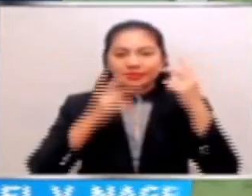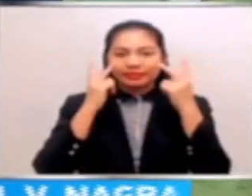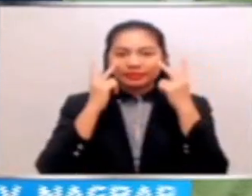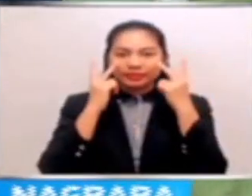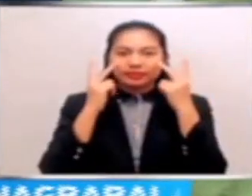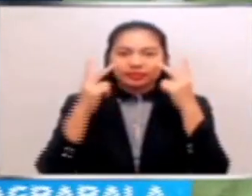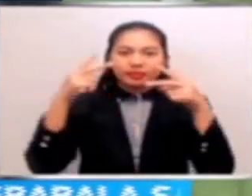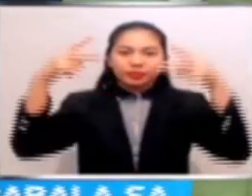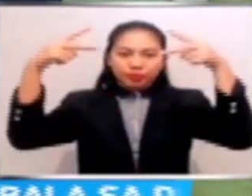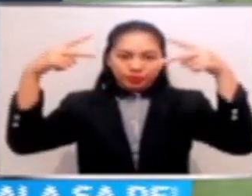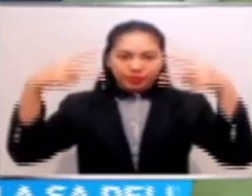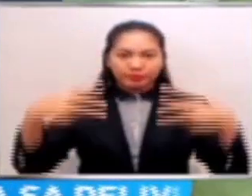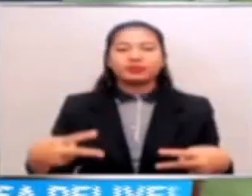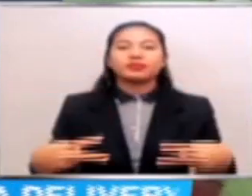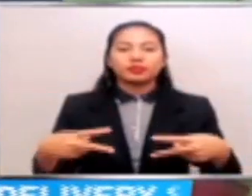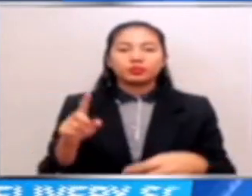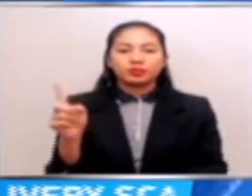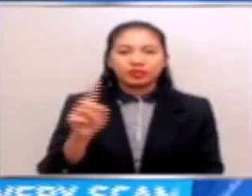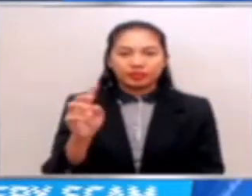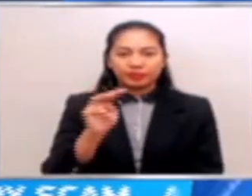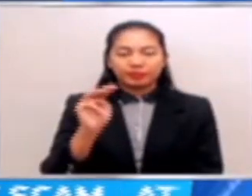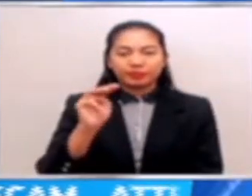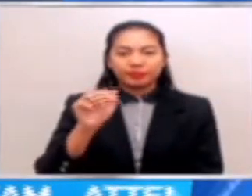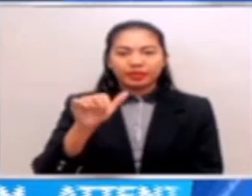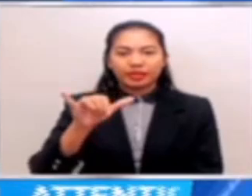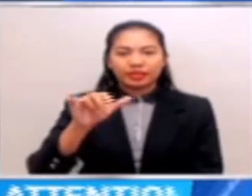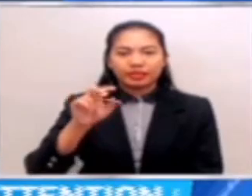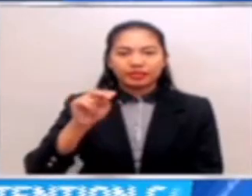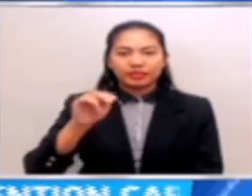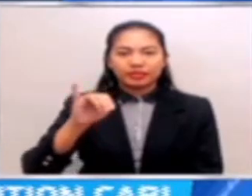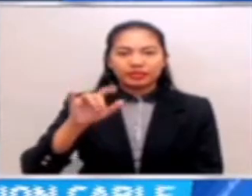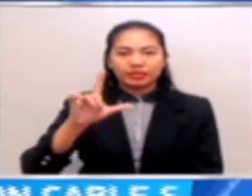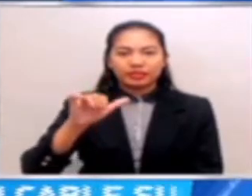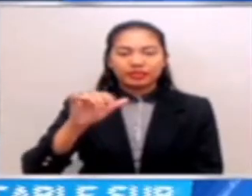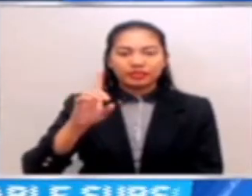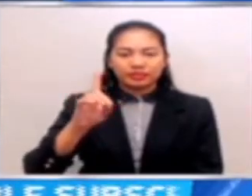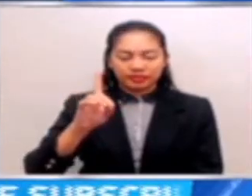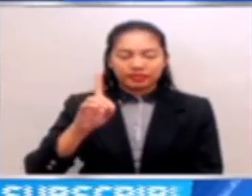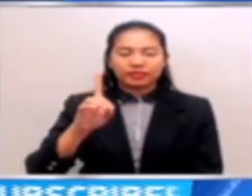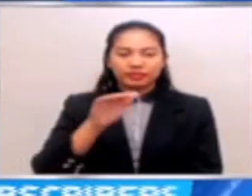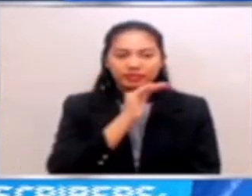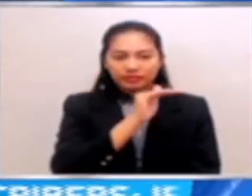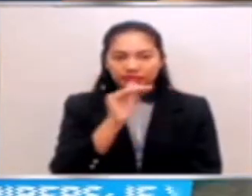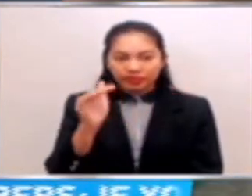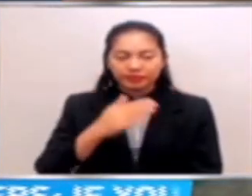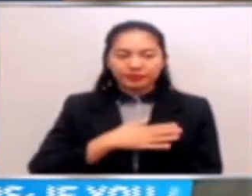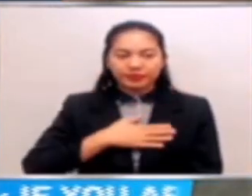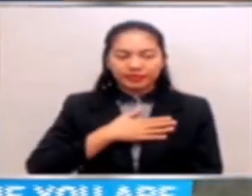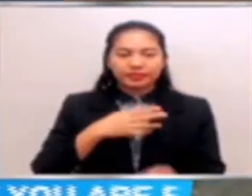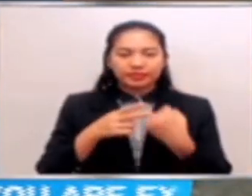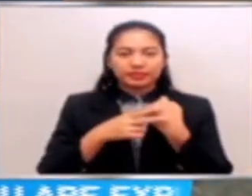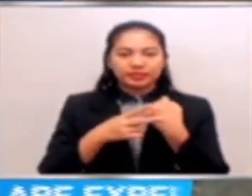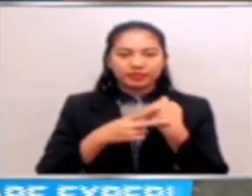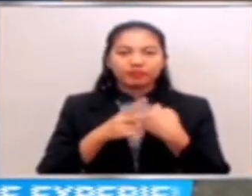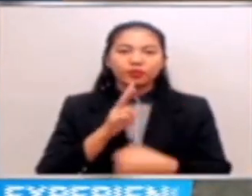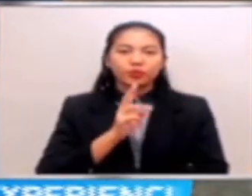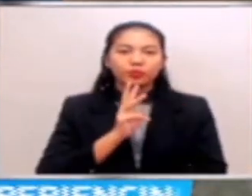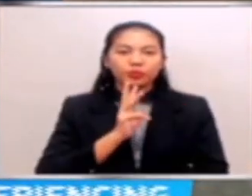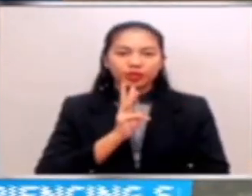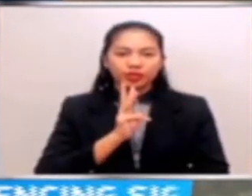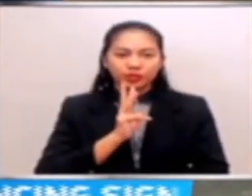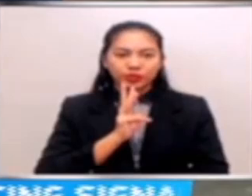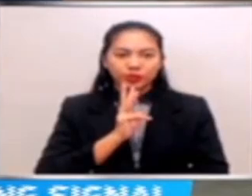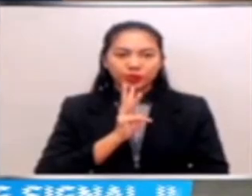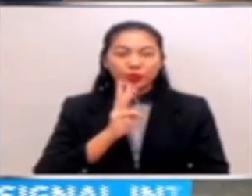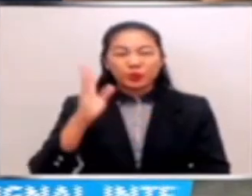ng Maynilad. Pinapayuhan po ang customers na mag-ipon ng sapat na tubig para sa itatagal ng water service